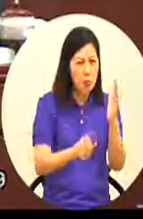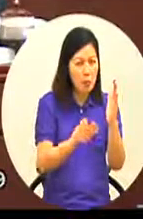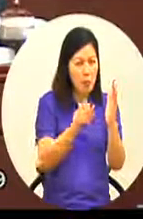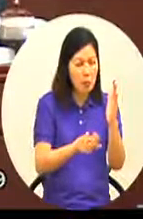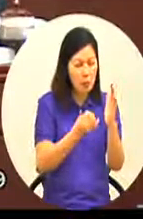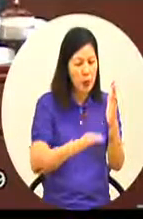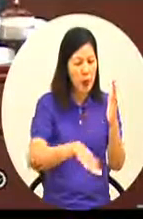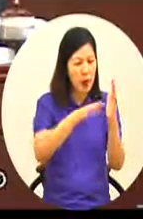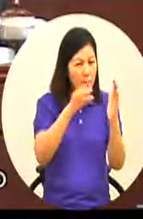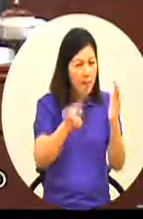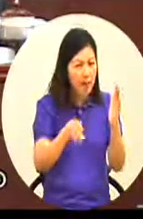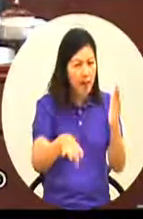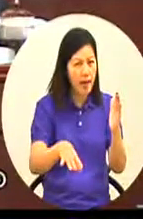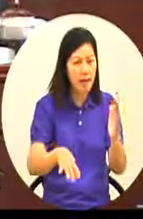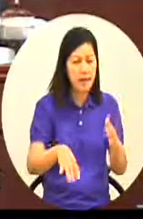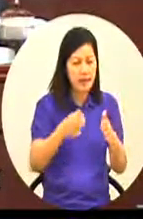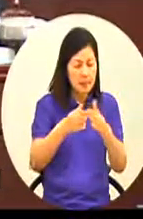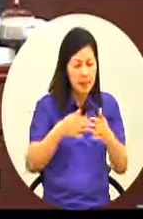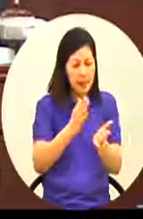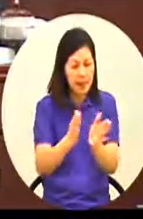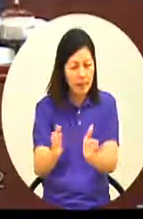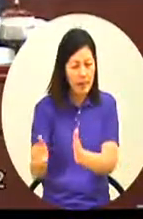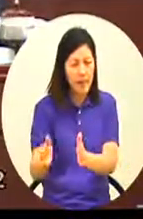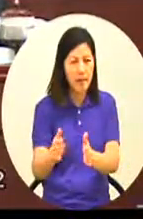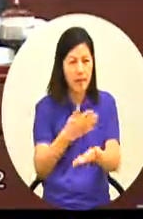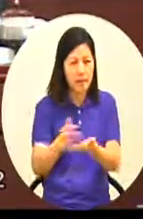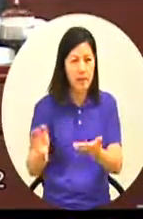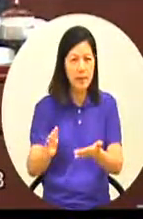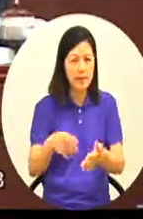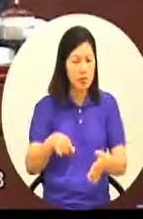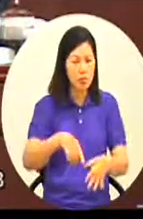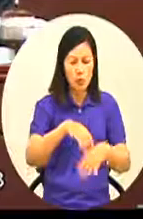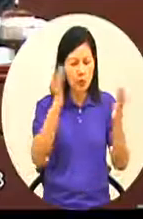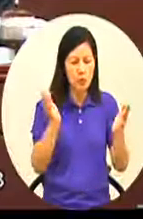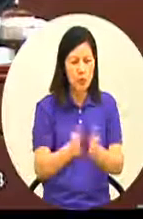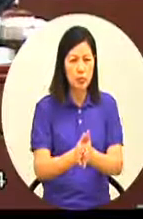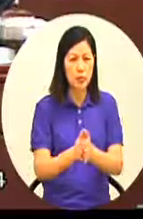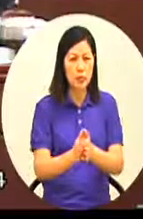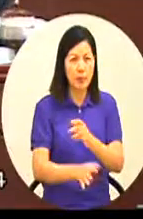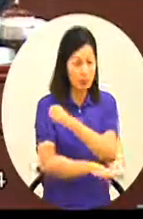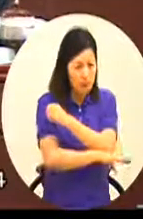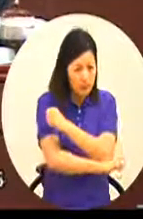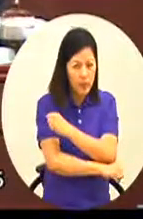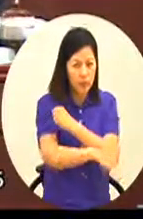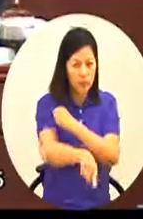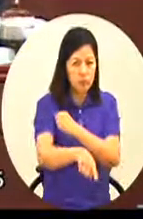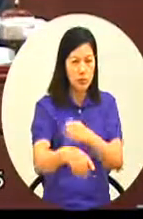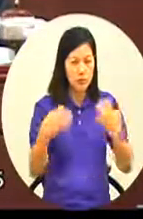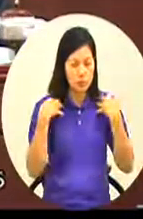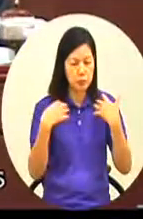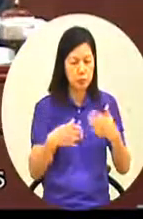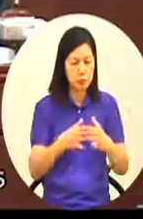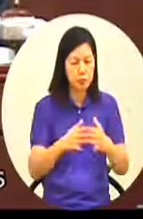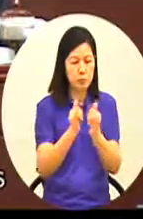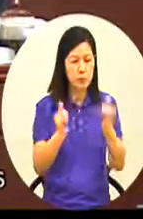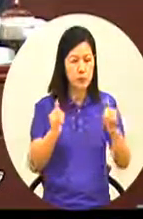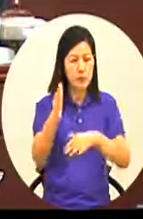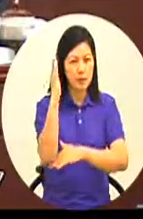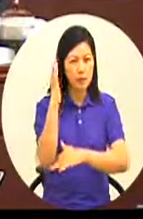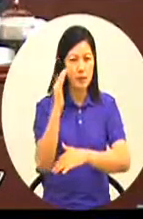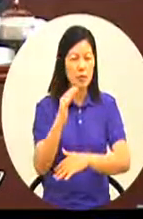水，哪里需要做这个处理，跟这个全部都是我们一线的公所的同仁，都是民政局这边在做这个承